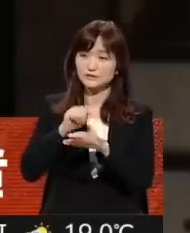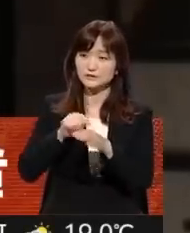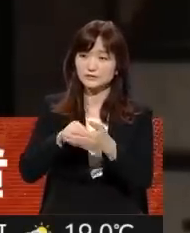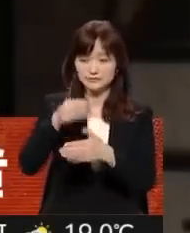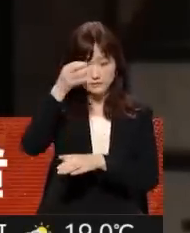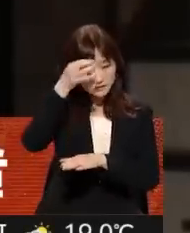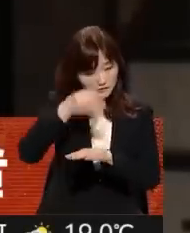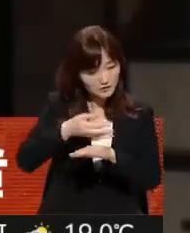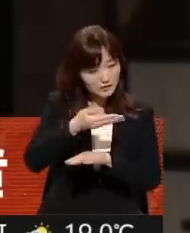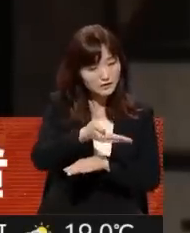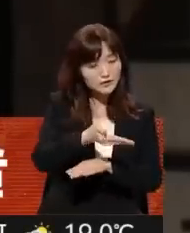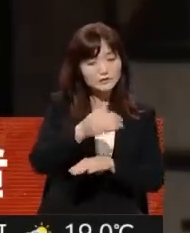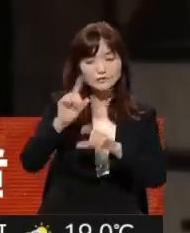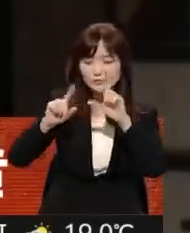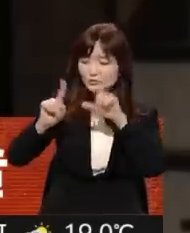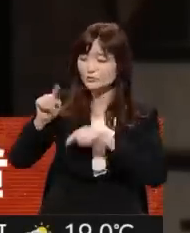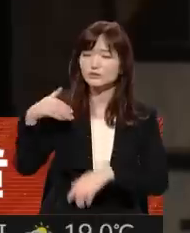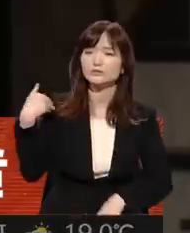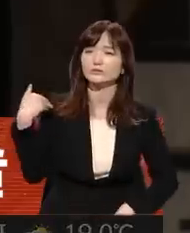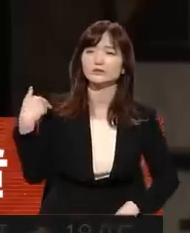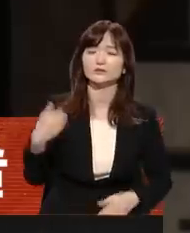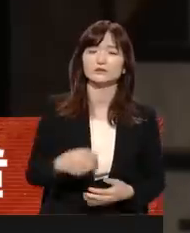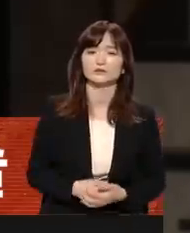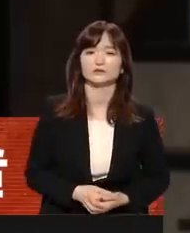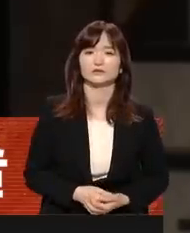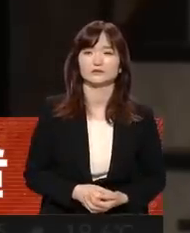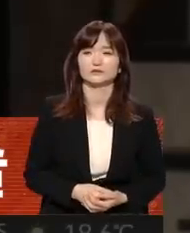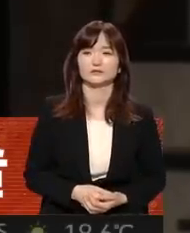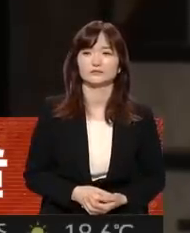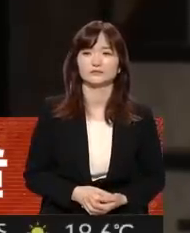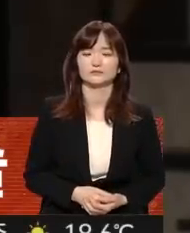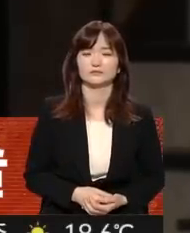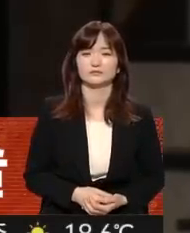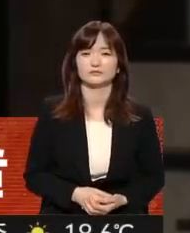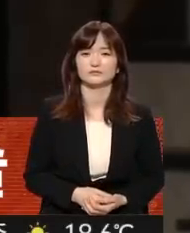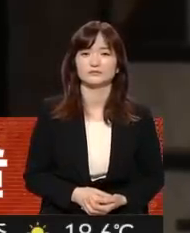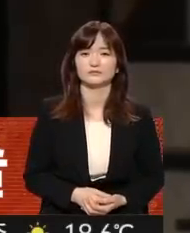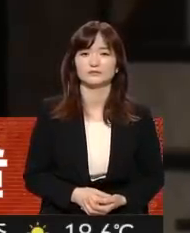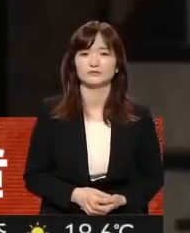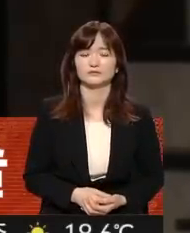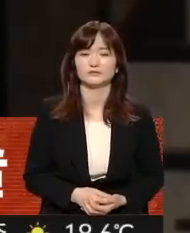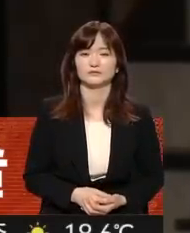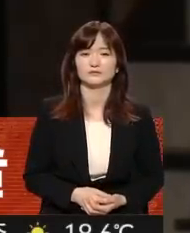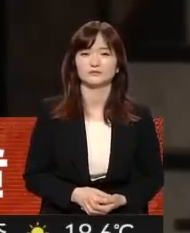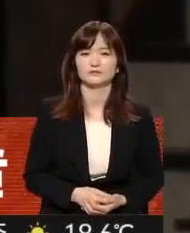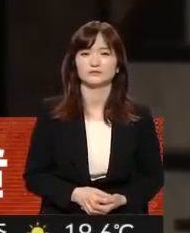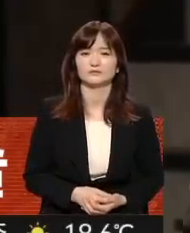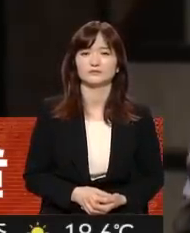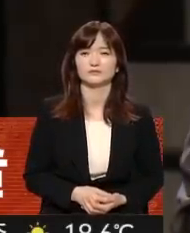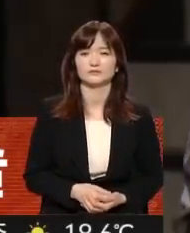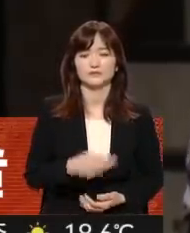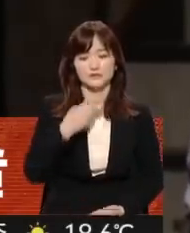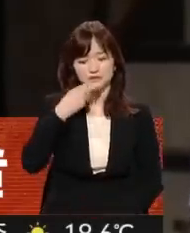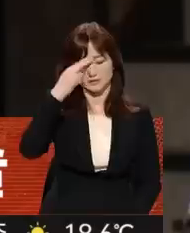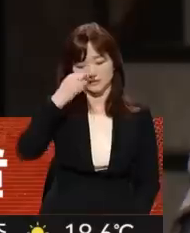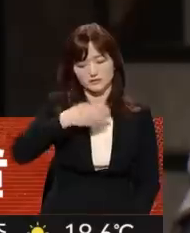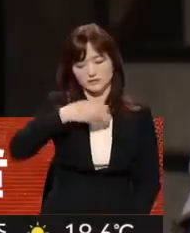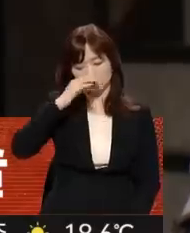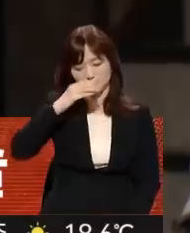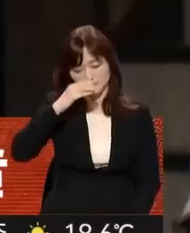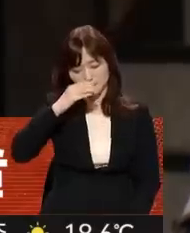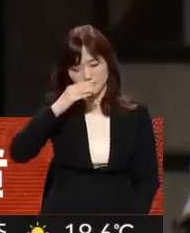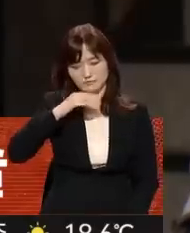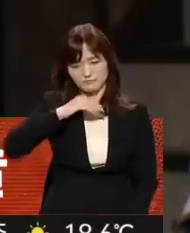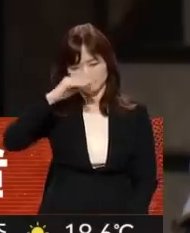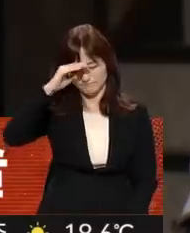사과를 하는 모습이었는지 모르겠지만 뒤에 있는 모습 보면 저는 진심 어린 사과가 아니라고 보지만 보통 아까 말씀드린 술주정을 계속하는 사람이 그게